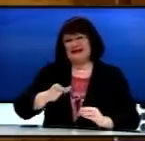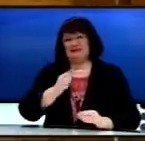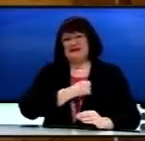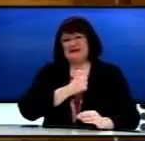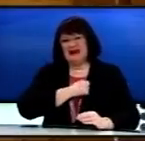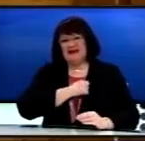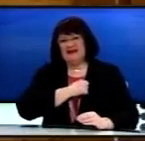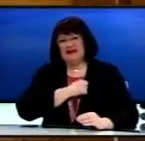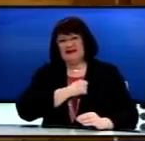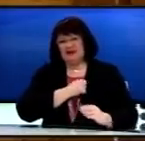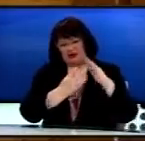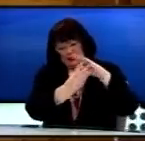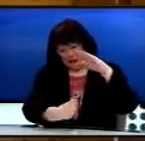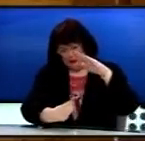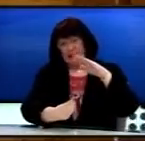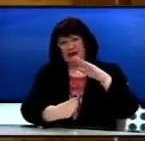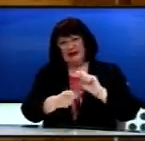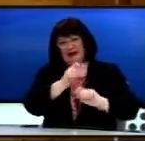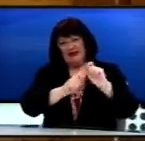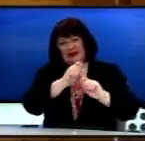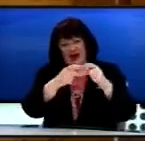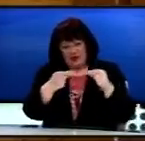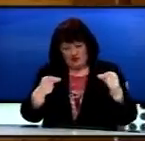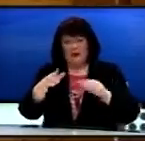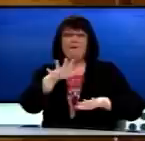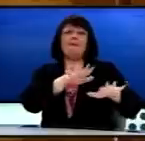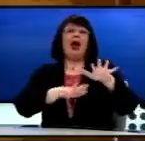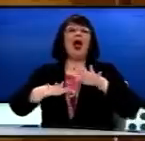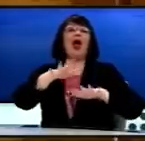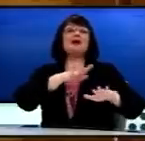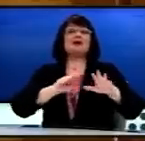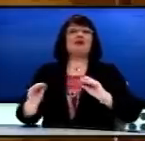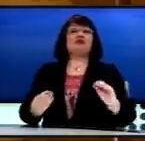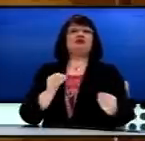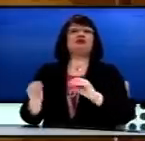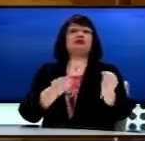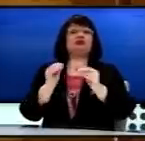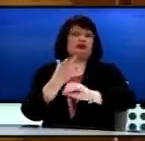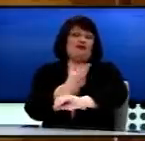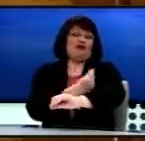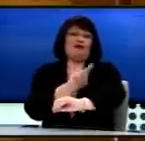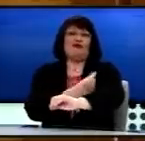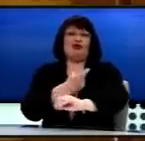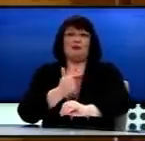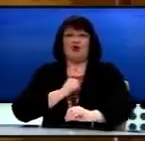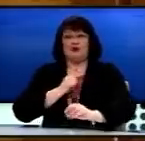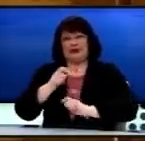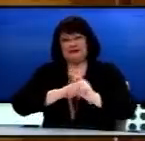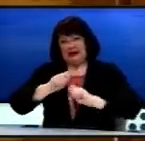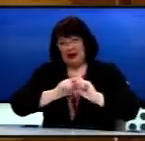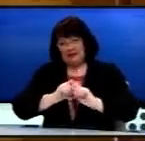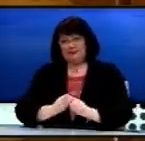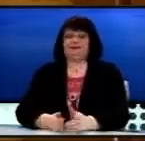πραγματικά ότι με την πρότασή σας αυτή θα μπορούσαμε με μαγικό τρόπο να παράγουμε εμβόλια στην Ελλάδα και να έχουμε λύσει το θέμα μας.